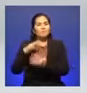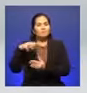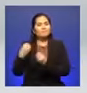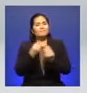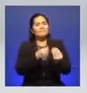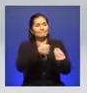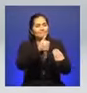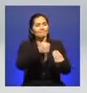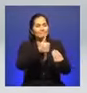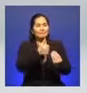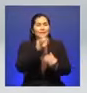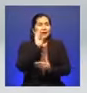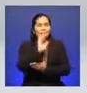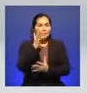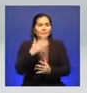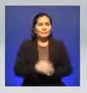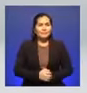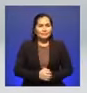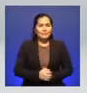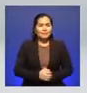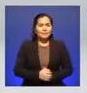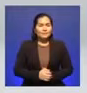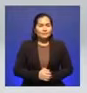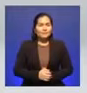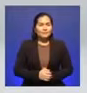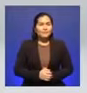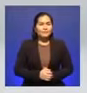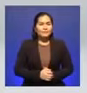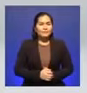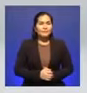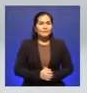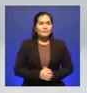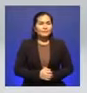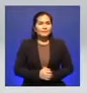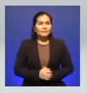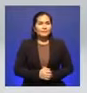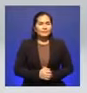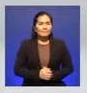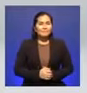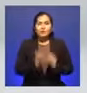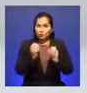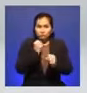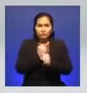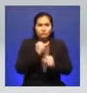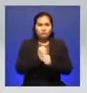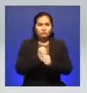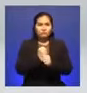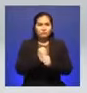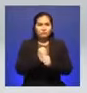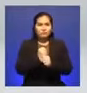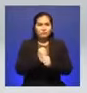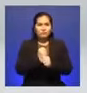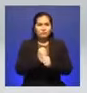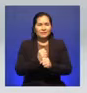ามแล้วก็ให้ใช้นะคะอนุญาตให้ใช้ก็ยังเป็นเรื่องที่ทางเจ้าหน้าที่เองอันนี้ขอพูดเป็นการภายใน